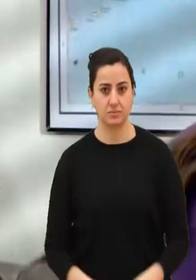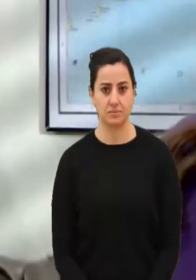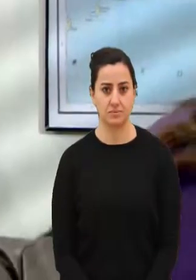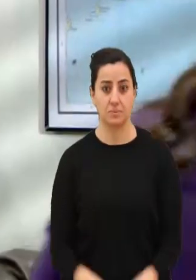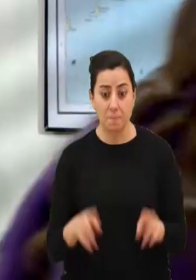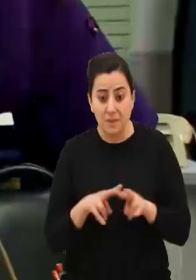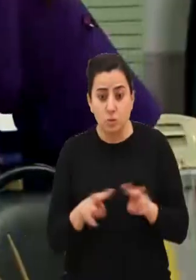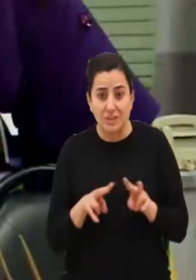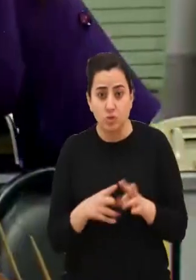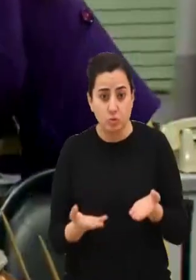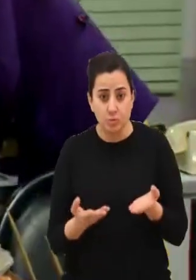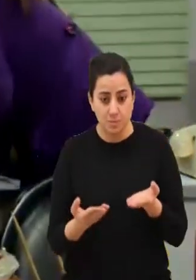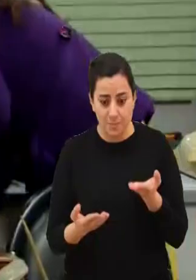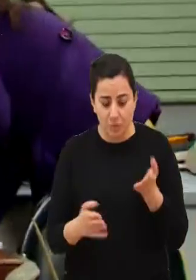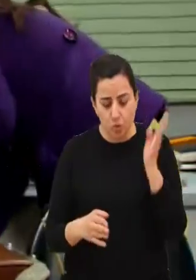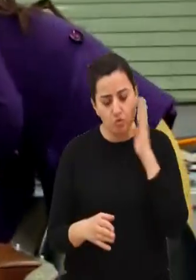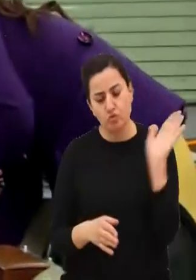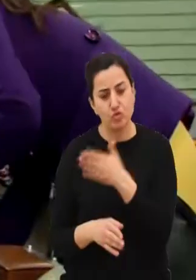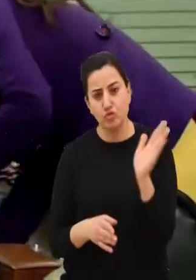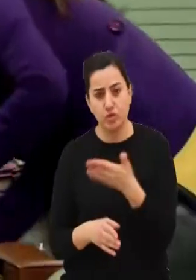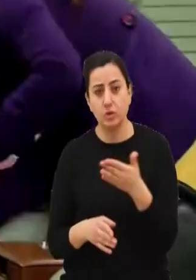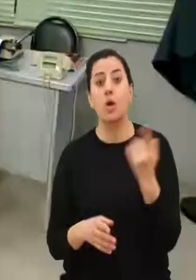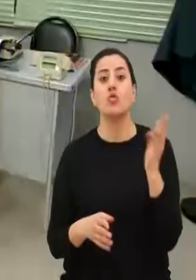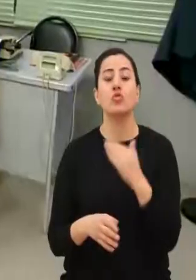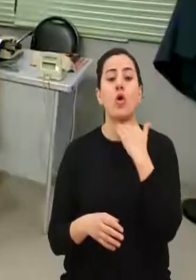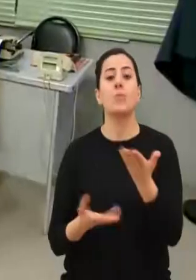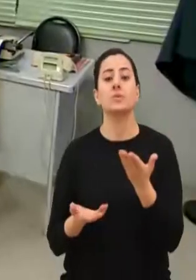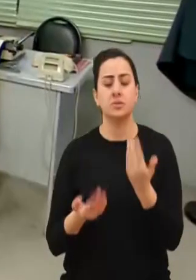Mesut. Tokatla. Tokat at ona. Tokat atmayın ya. Öyle bir